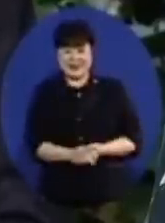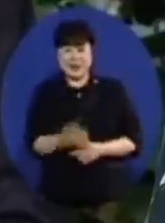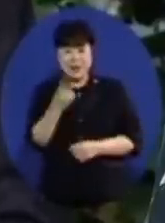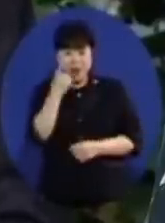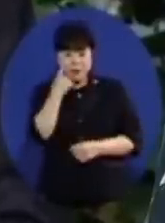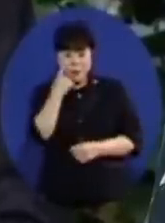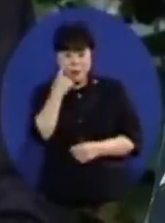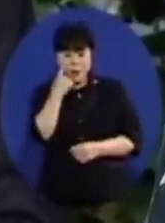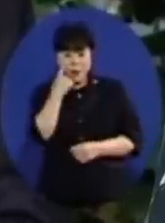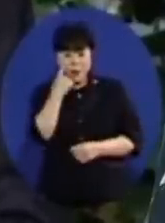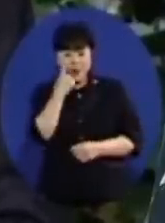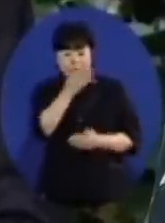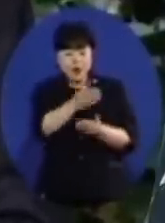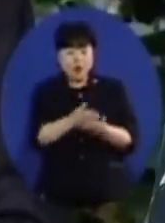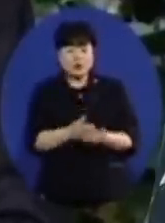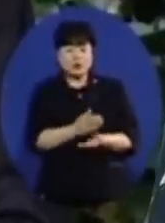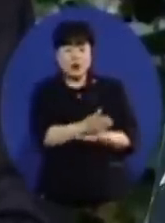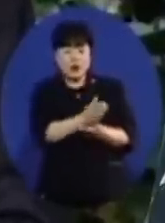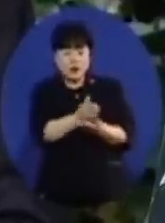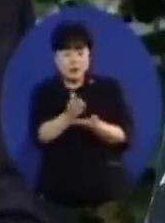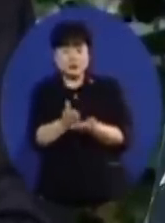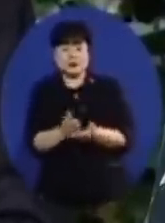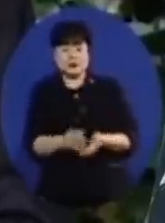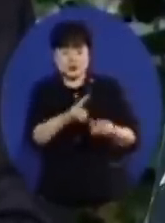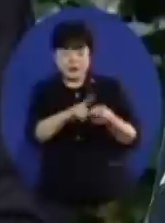가만히 보면 종류끼리